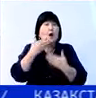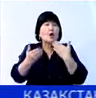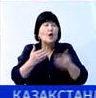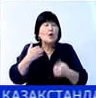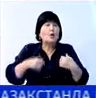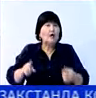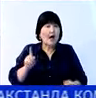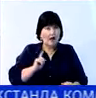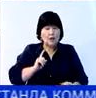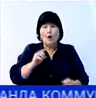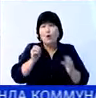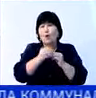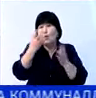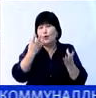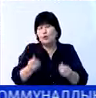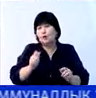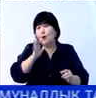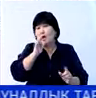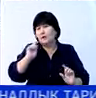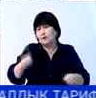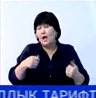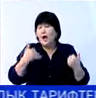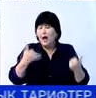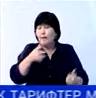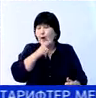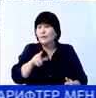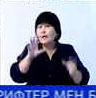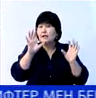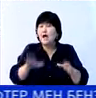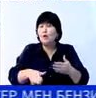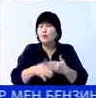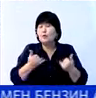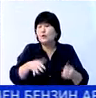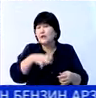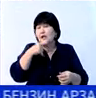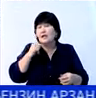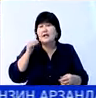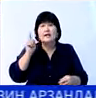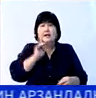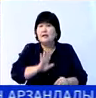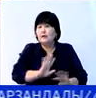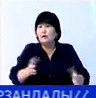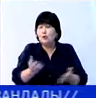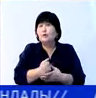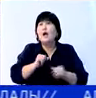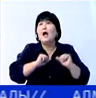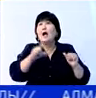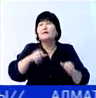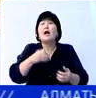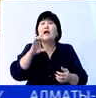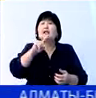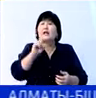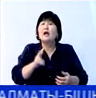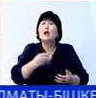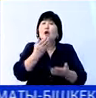асыға күтетін, 10 күн уақытын жоғалтатын. Ал бұл мерзім заң көмегін көрсетуде тиімсіздік тудырып келген. Адвокаттар мен заң